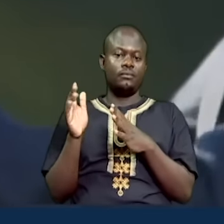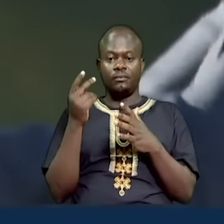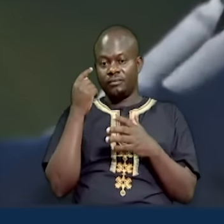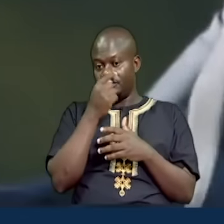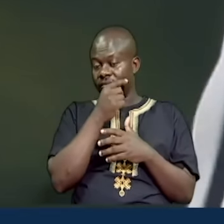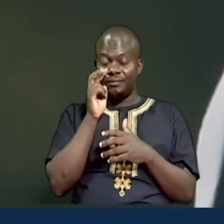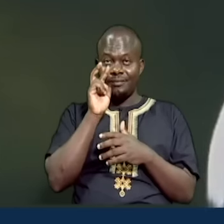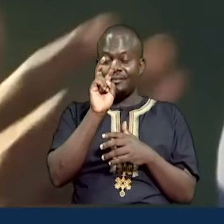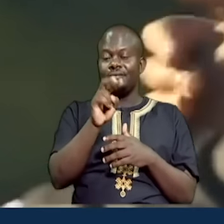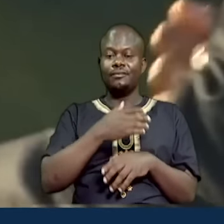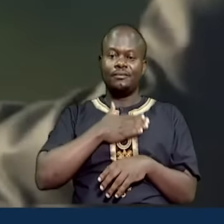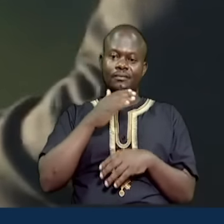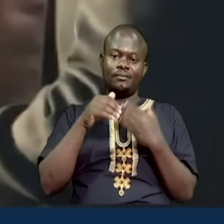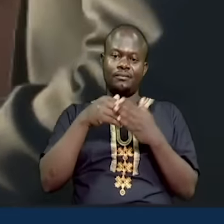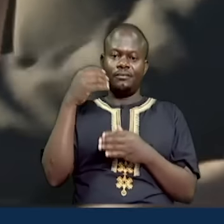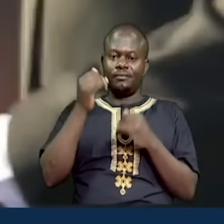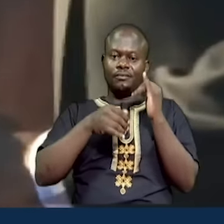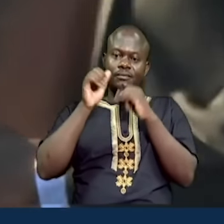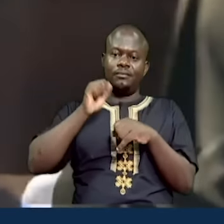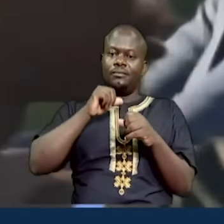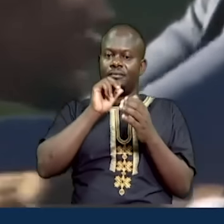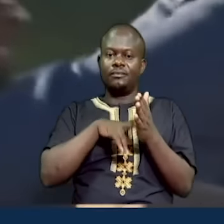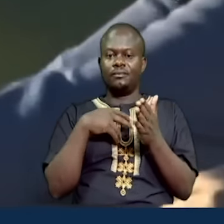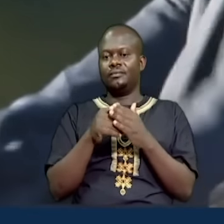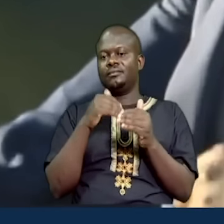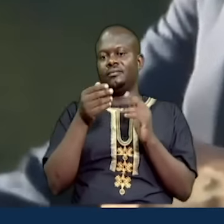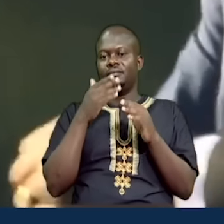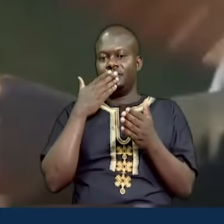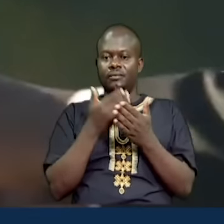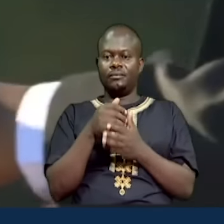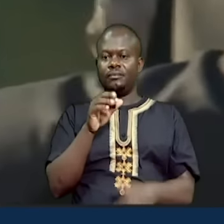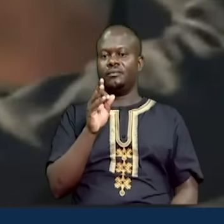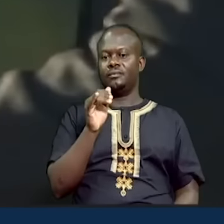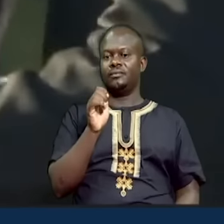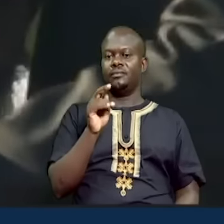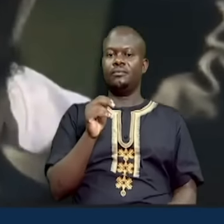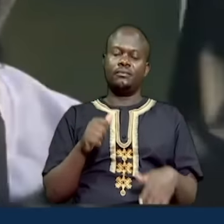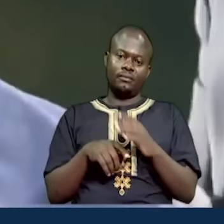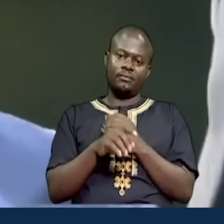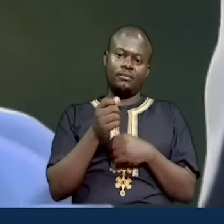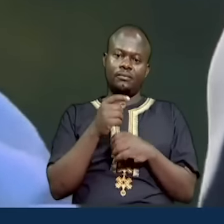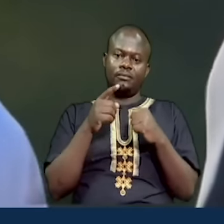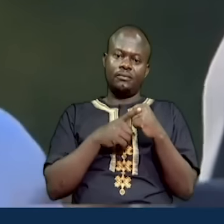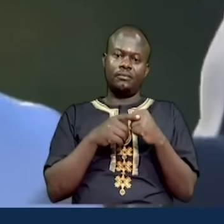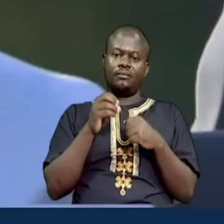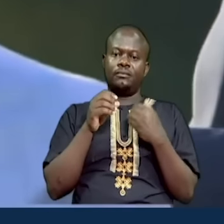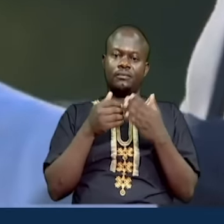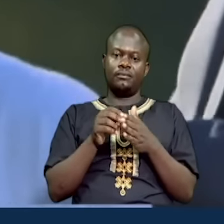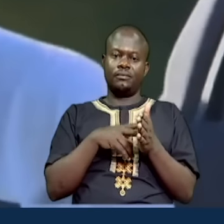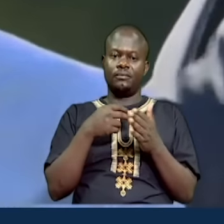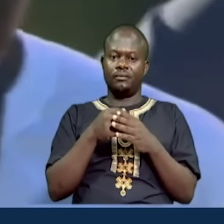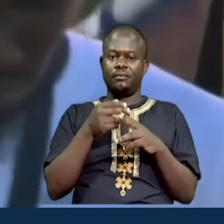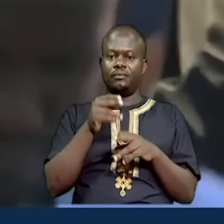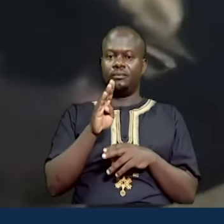ijisho byuko rero bagomba gusoza championnat batanatsinzwe biza kugenda neza mu Borenga Fitina yishyu gitego ku munota wa 60 bari batsinzwe